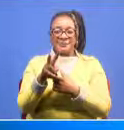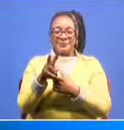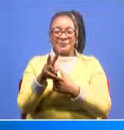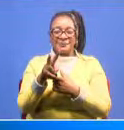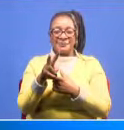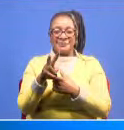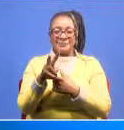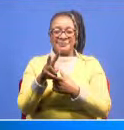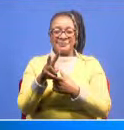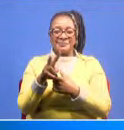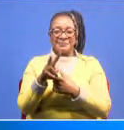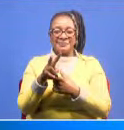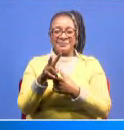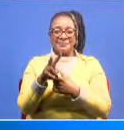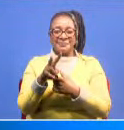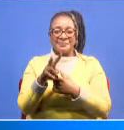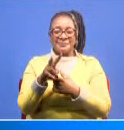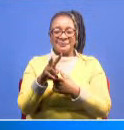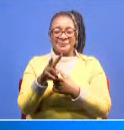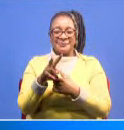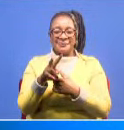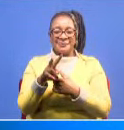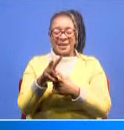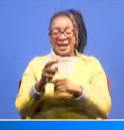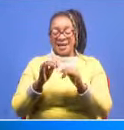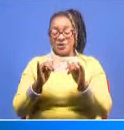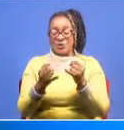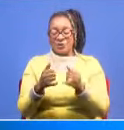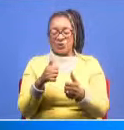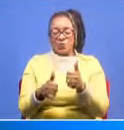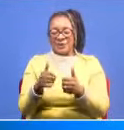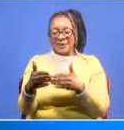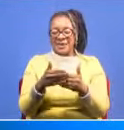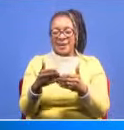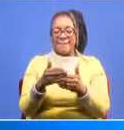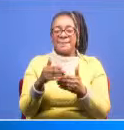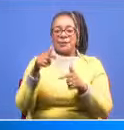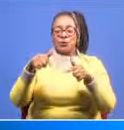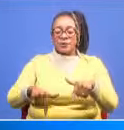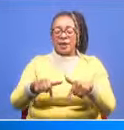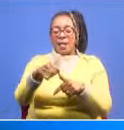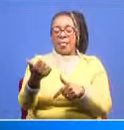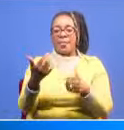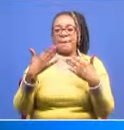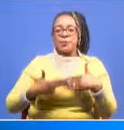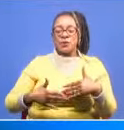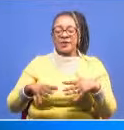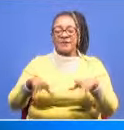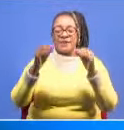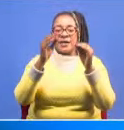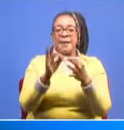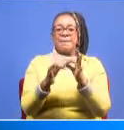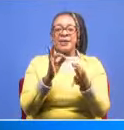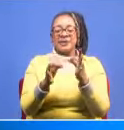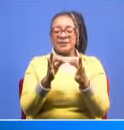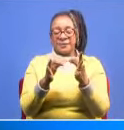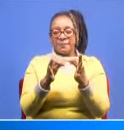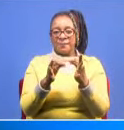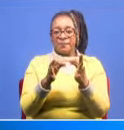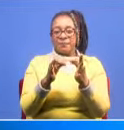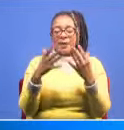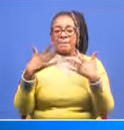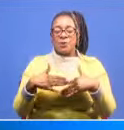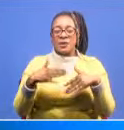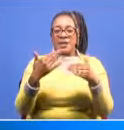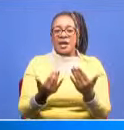Na kwa taarifa hii tu inayofungamana na hii taarifa ambayo inahofu sana ni kwamba hii leo miili mingine imepatikana eneo la Embakasi. Miili hiyo sasa